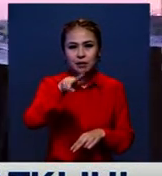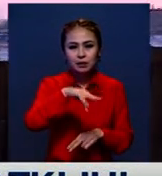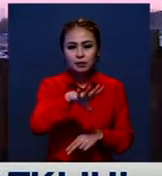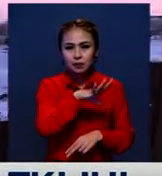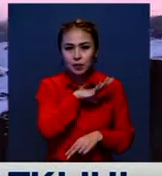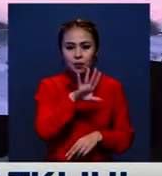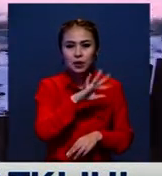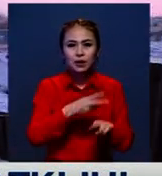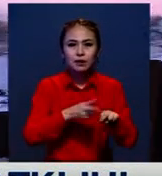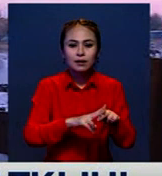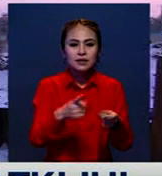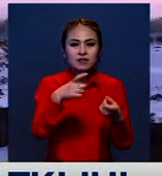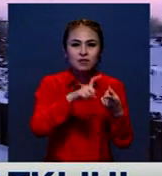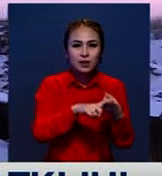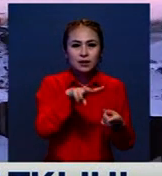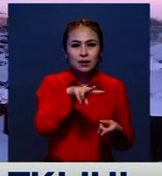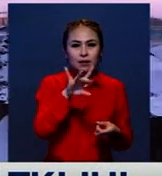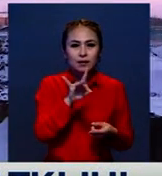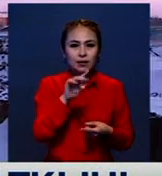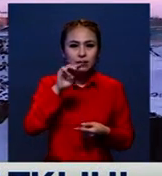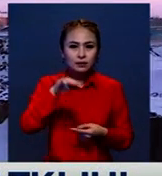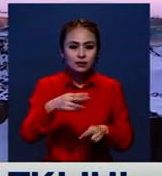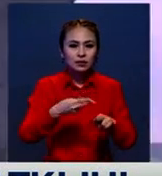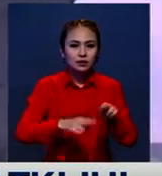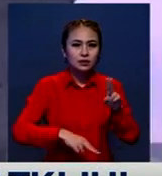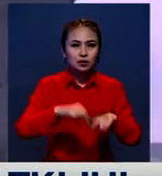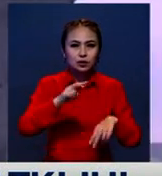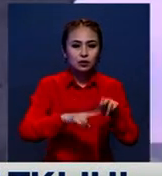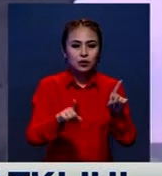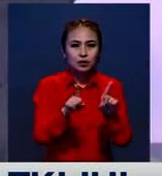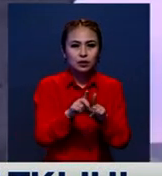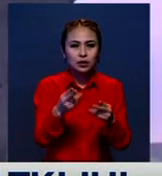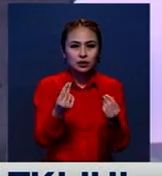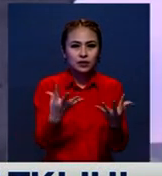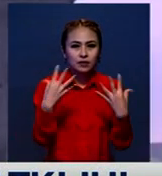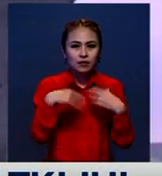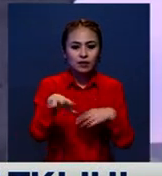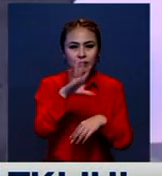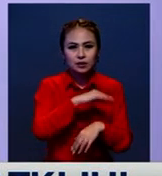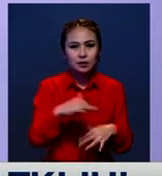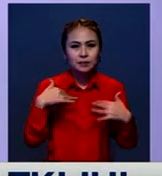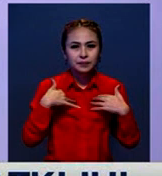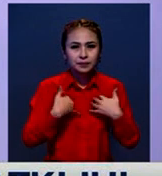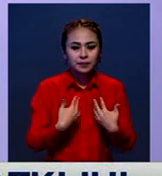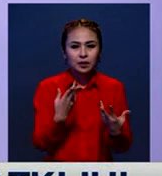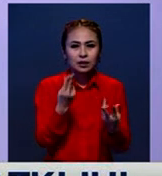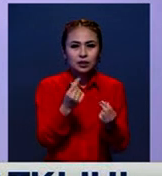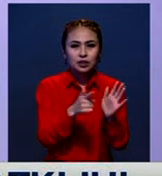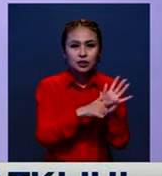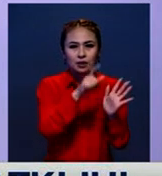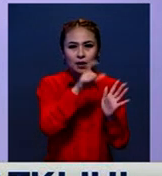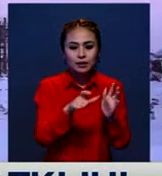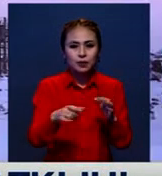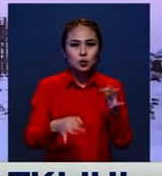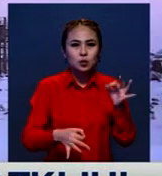асыпты. Бірақ ЛРТ құрылысына жауапты болғандардың қолдан сабы нұқсап сусып кеткені қынжылтып отыр. Ұсталған 7 адамның ісі